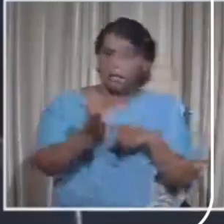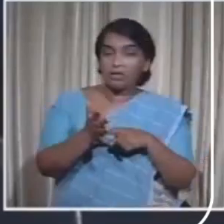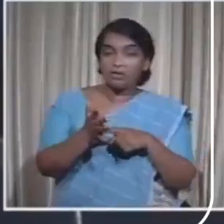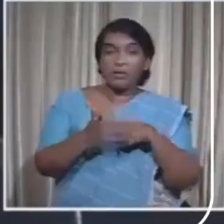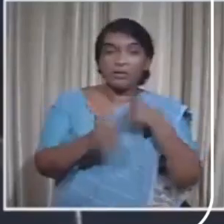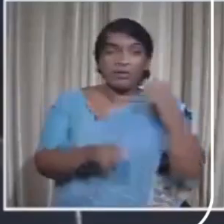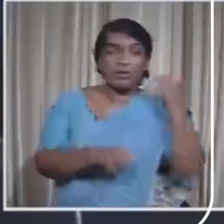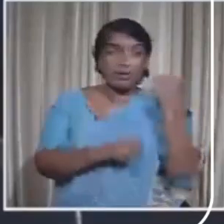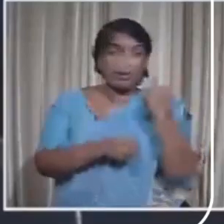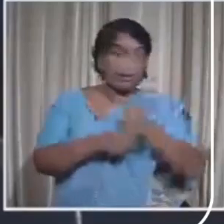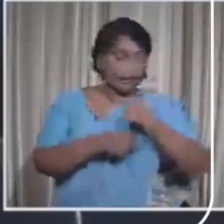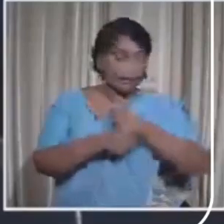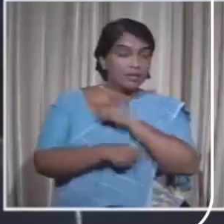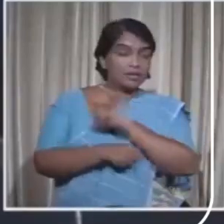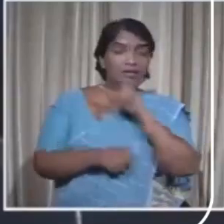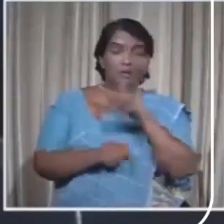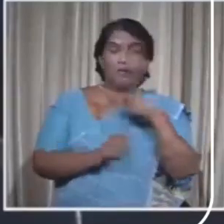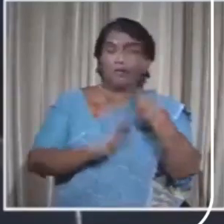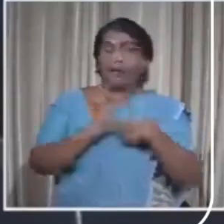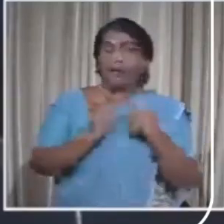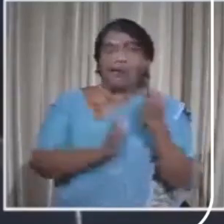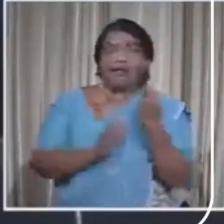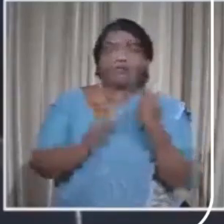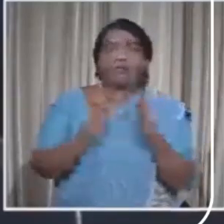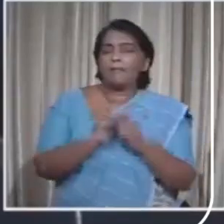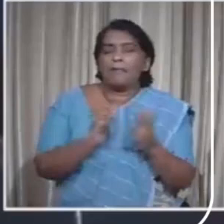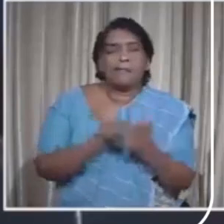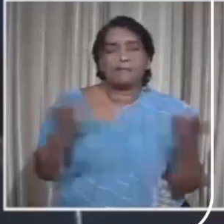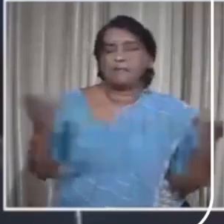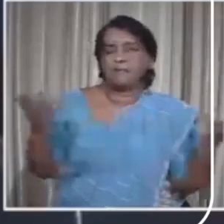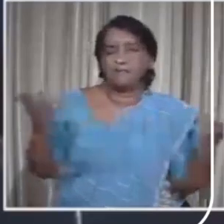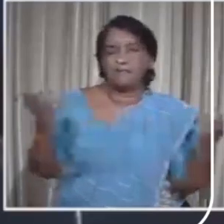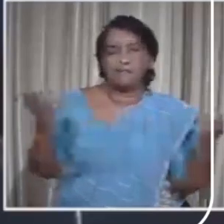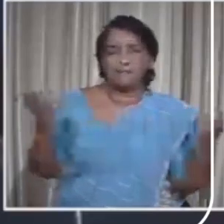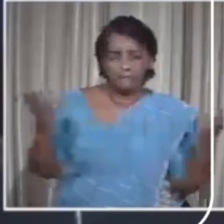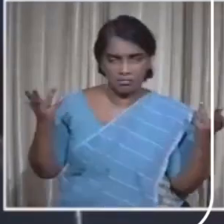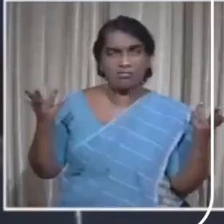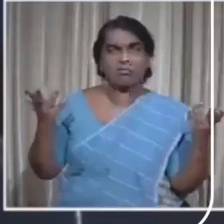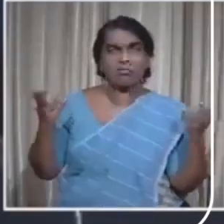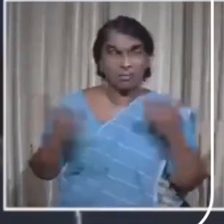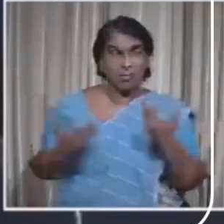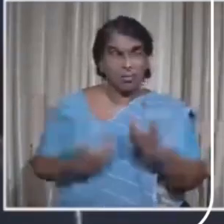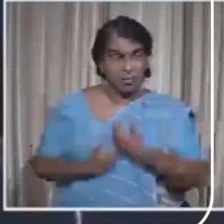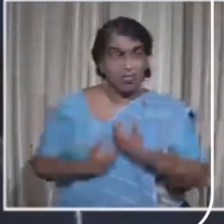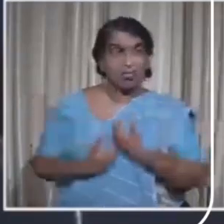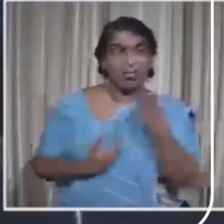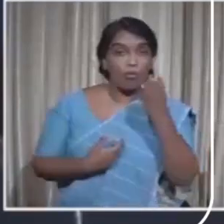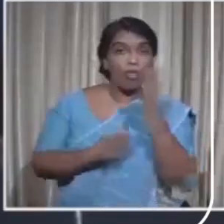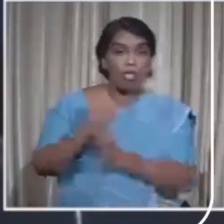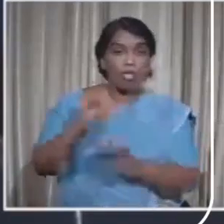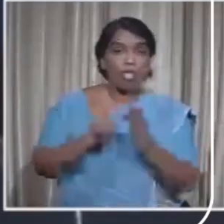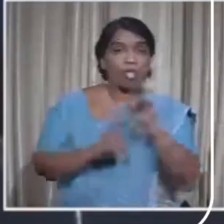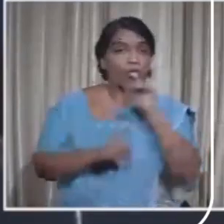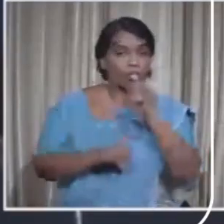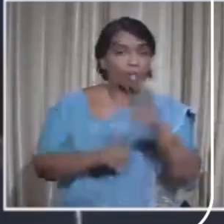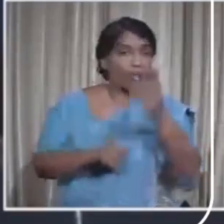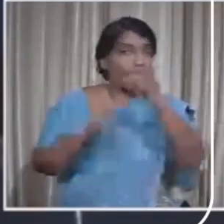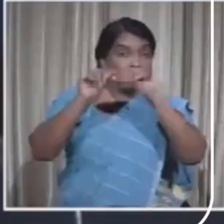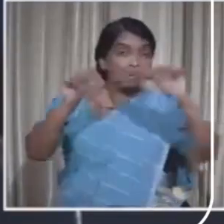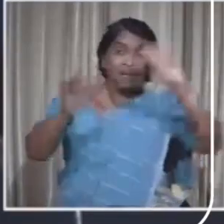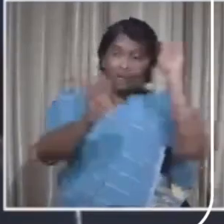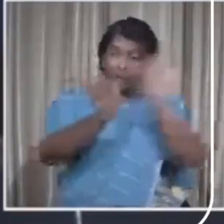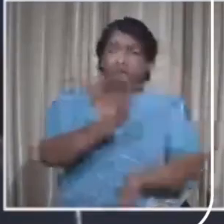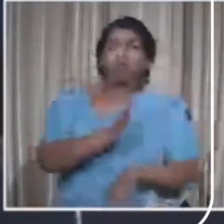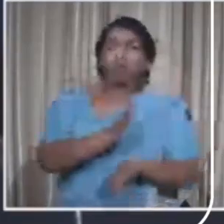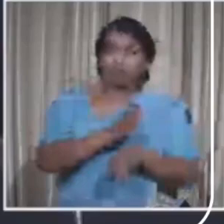බලධාරීන් කියනවා මේ රටේ ආර්ථික ප්‍රශ්නයක් නැහැ. The view of the authorities. මම උදල් ඇමතුමාට කියන්නේ ඒක අයින් කළා.